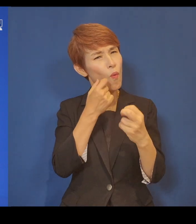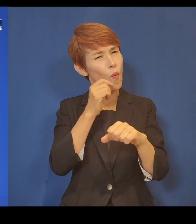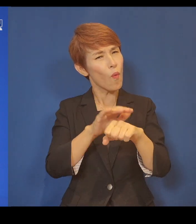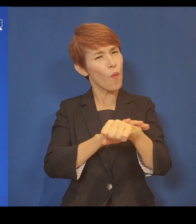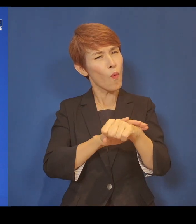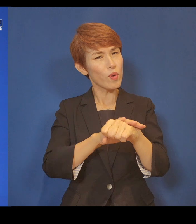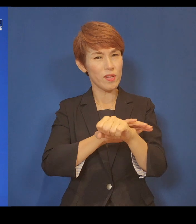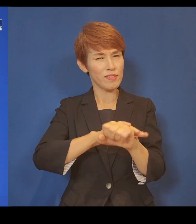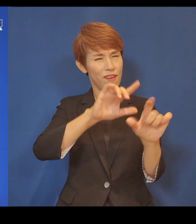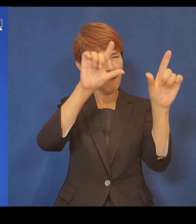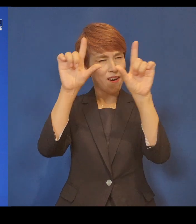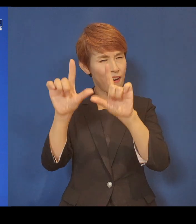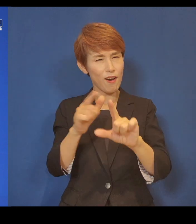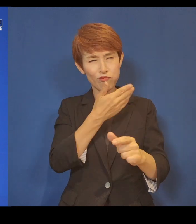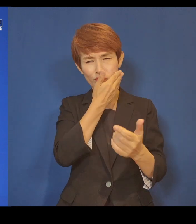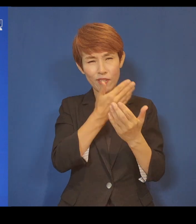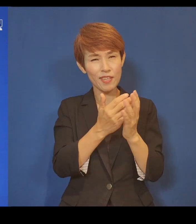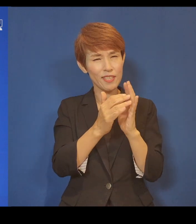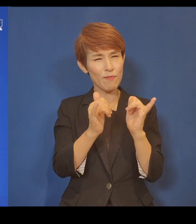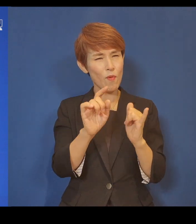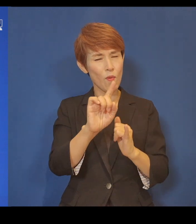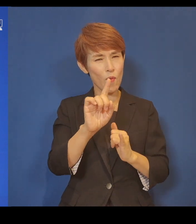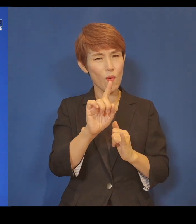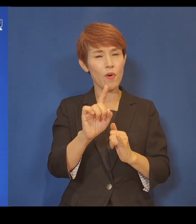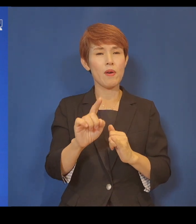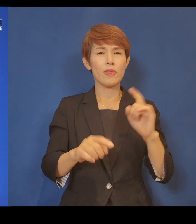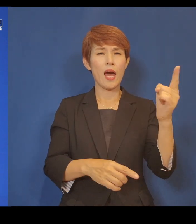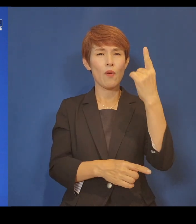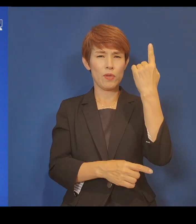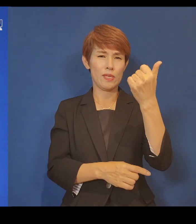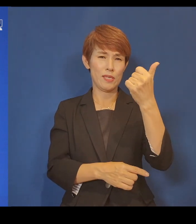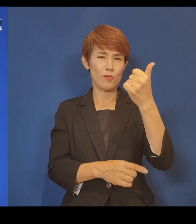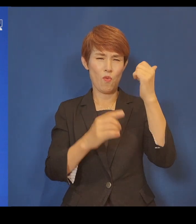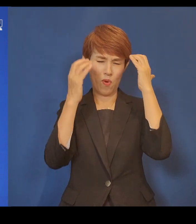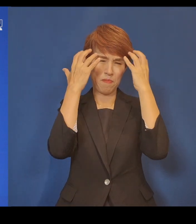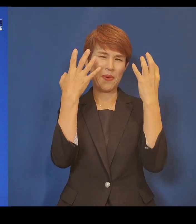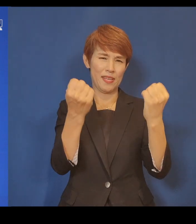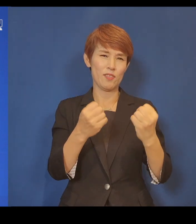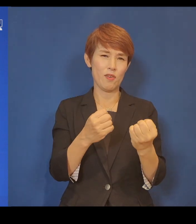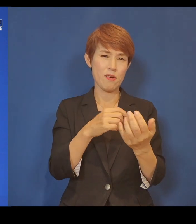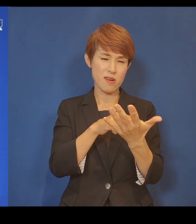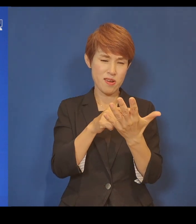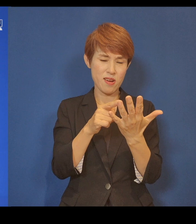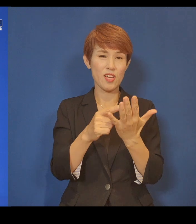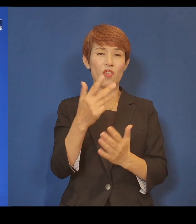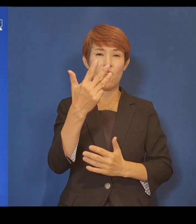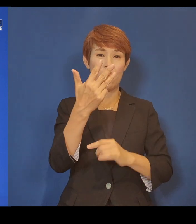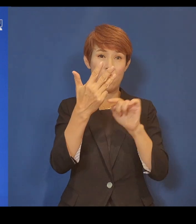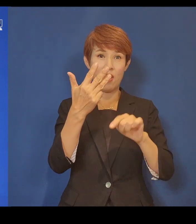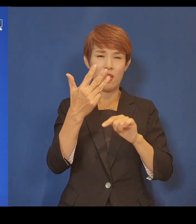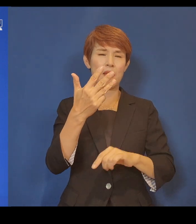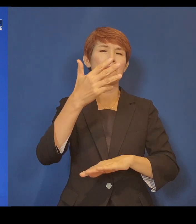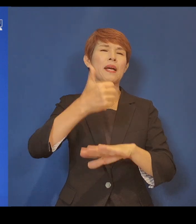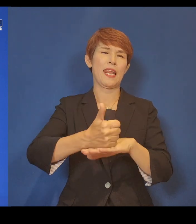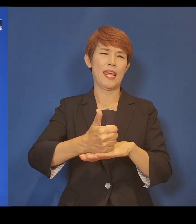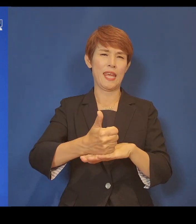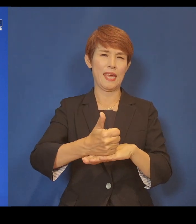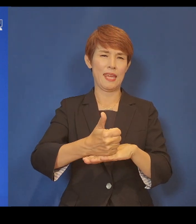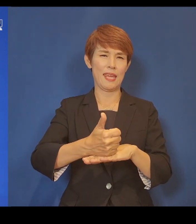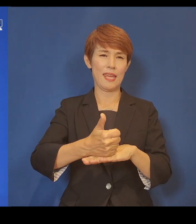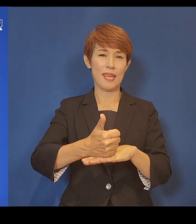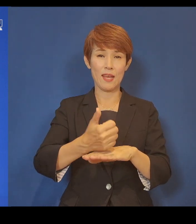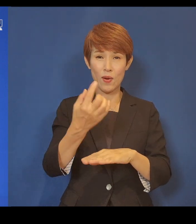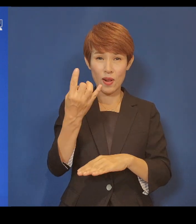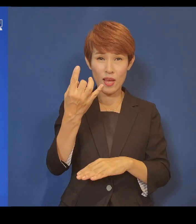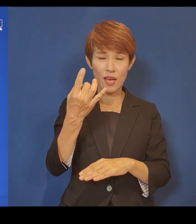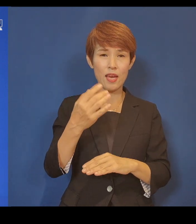됐을까요? 다윗도 인생 괴로운 일 많았던 사람 아니에요? 8형제 가운데 막내로 태어나서 수혜칠 가치도